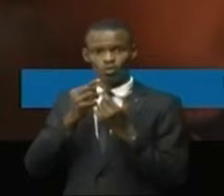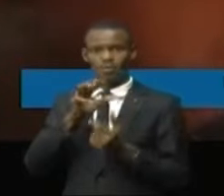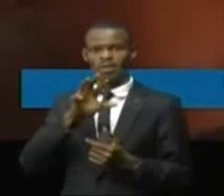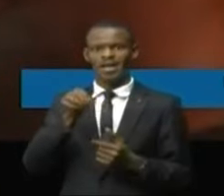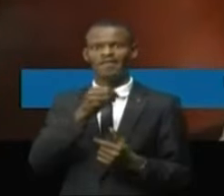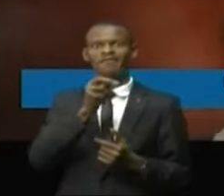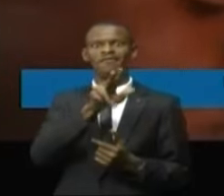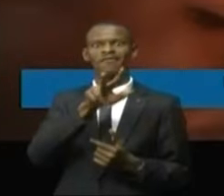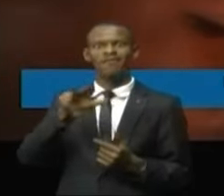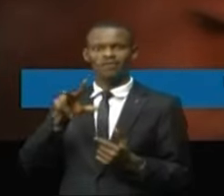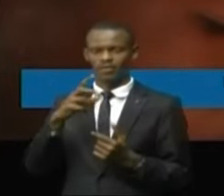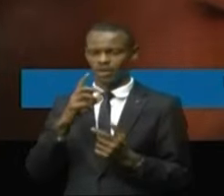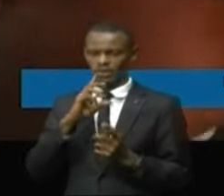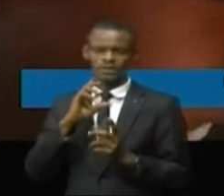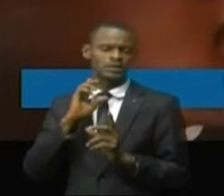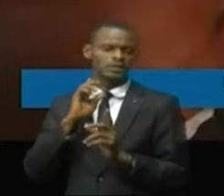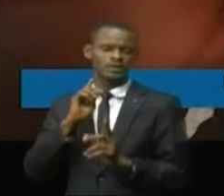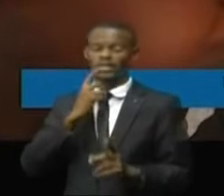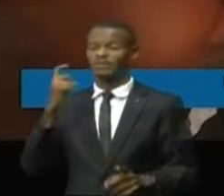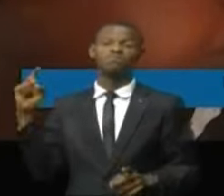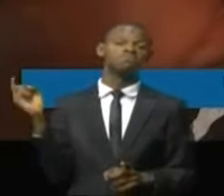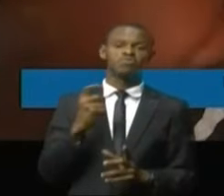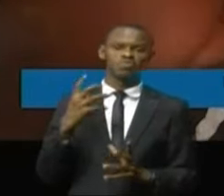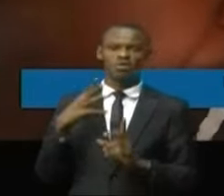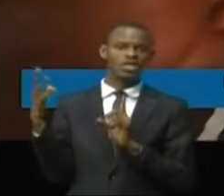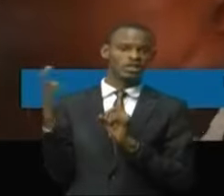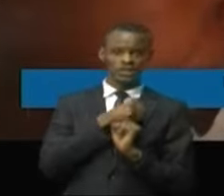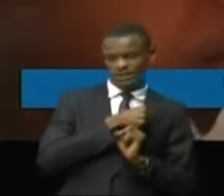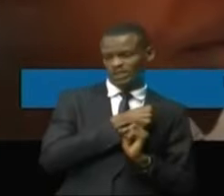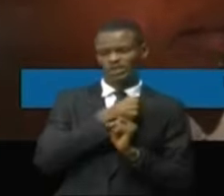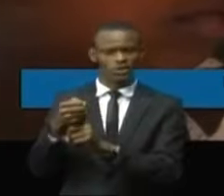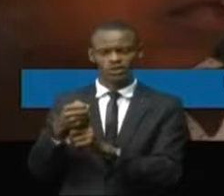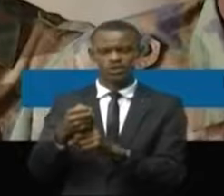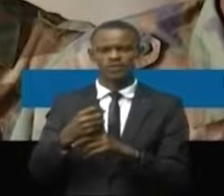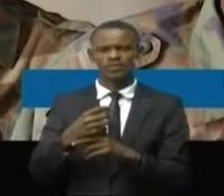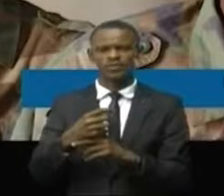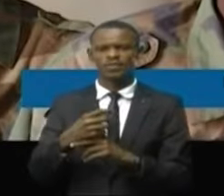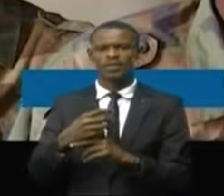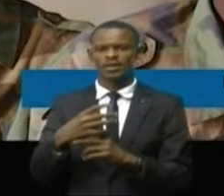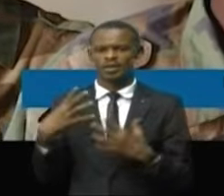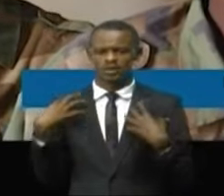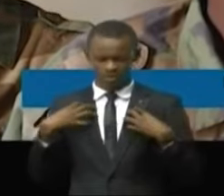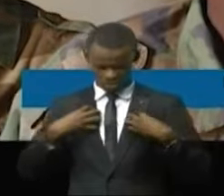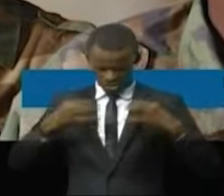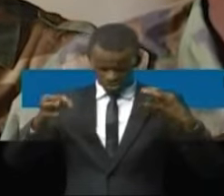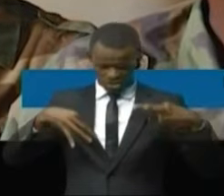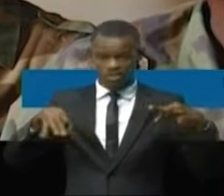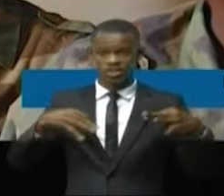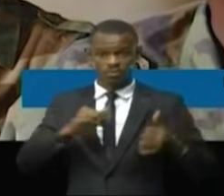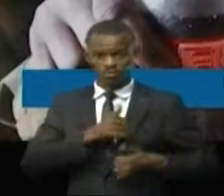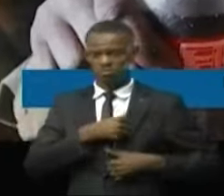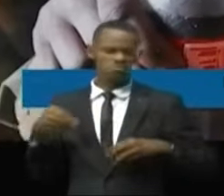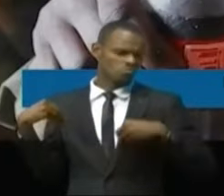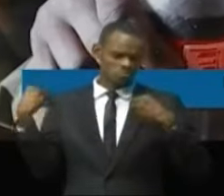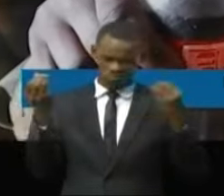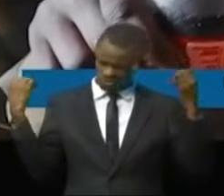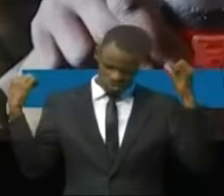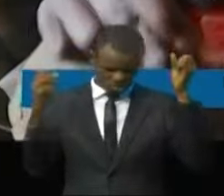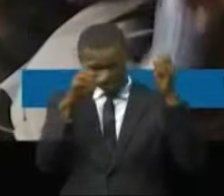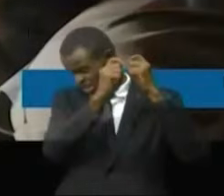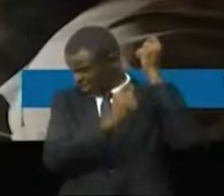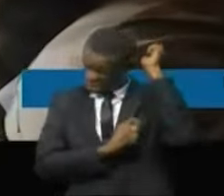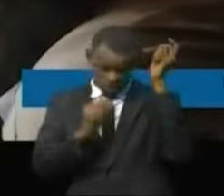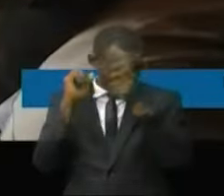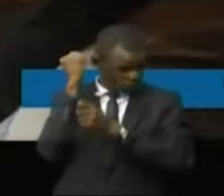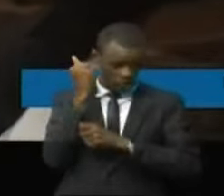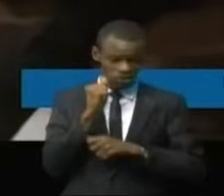m'avait pris des forces. Là où j'étais à Boucha, et depuis ce jour-là, je n'ai plus revu ma famille. Dans cette guerre à laquelle